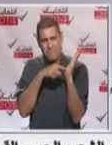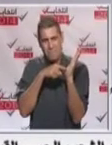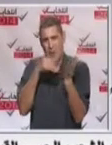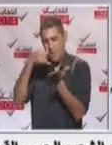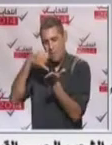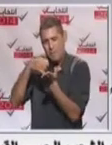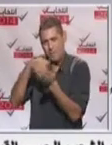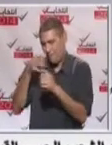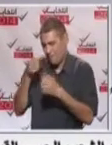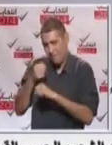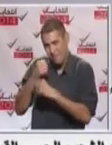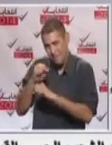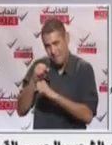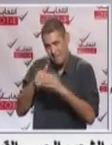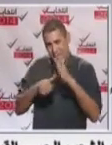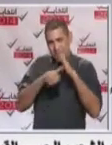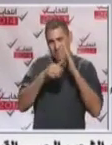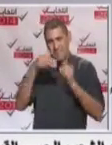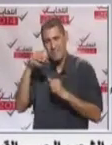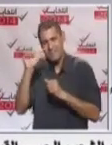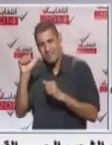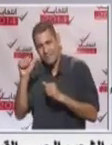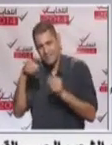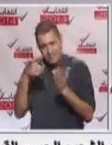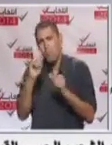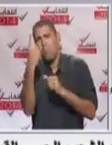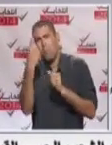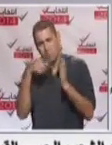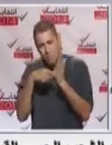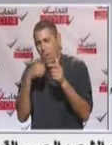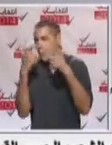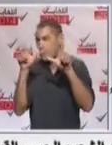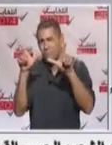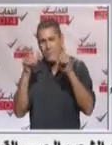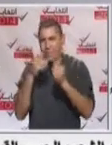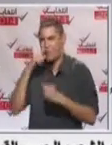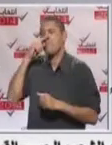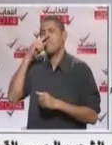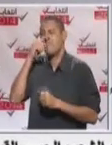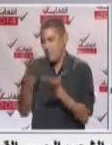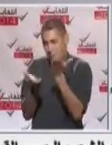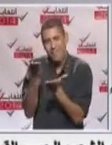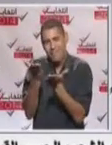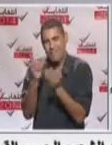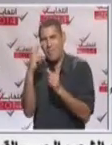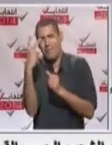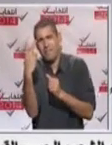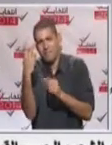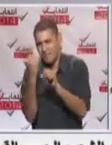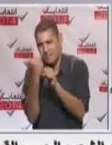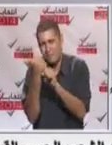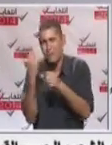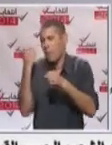التي يترأسها السيد عز الدين ظفالله فهو كالآتي: أولا تكريس الحرية والكرامة والعدالة، ثانيا العمل على